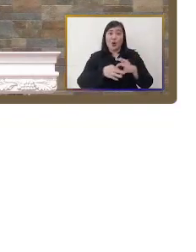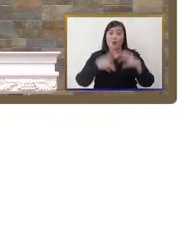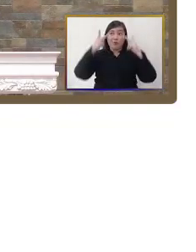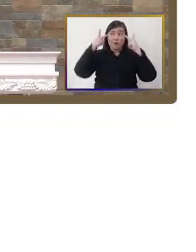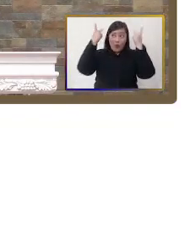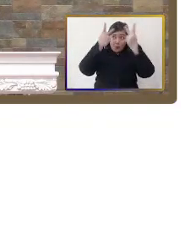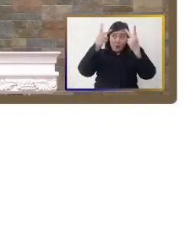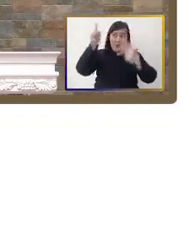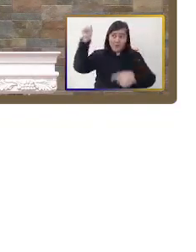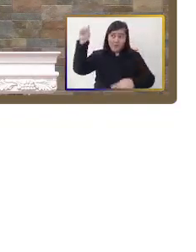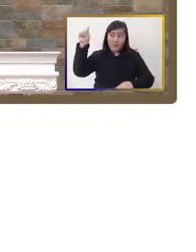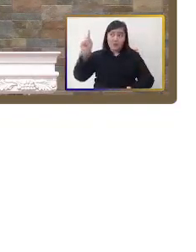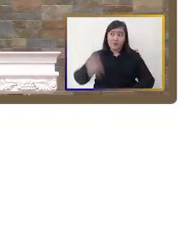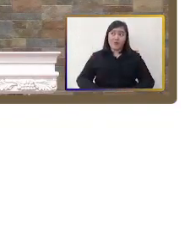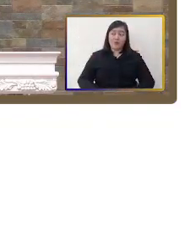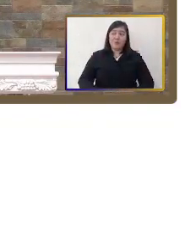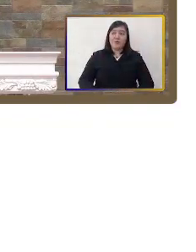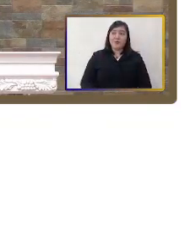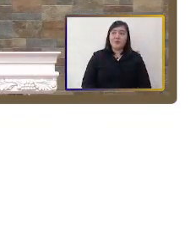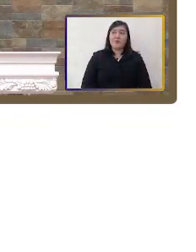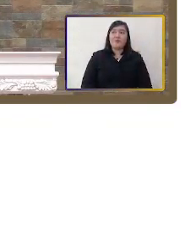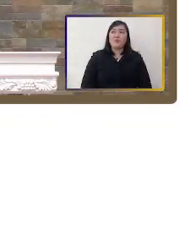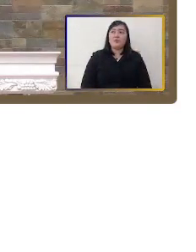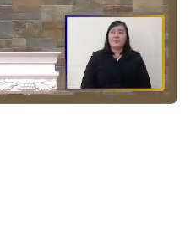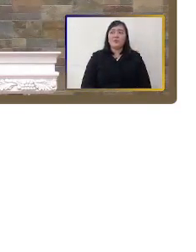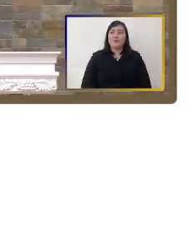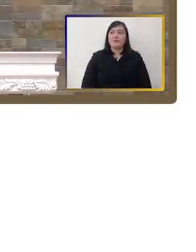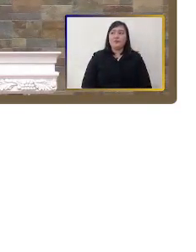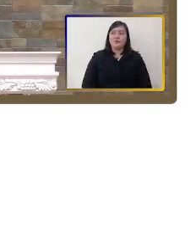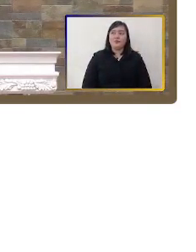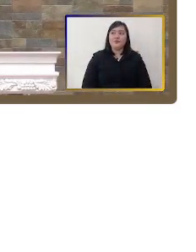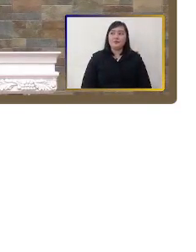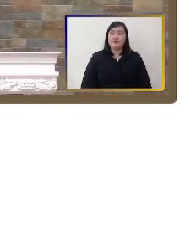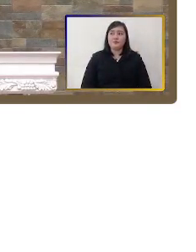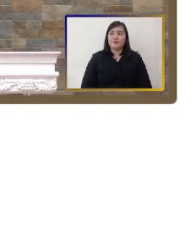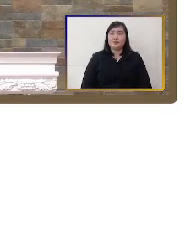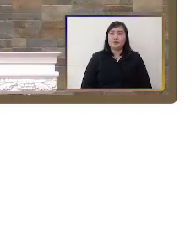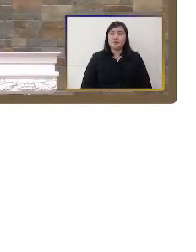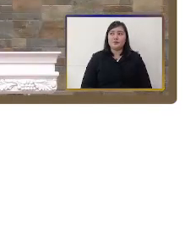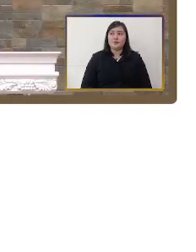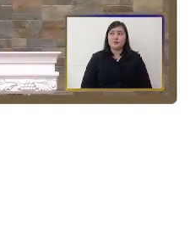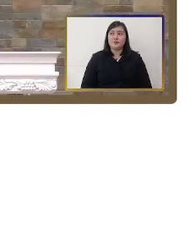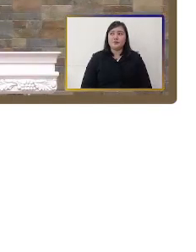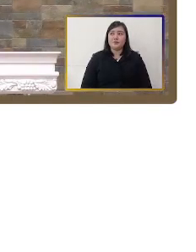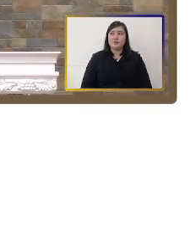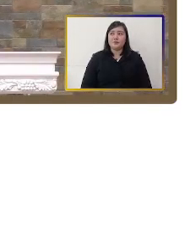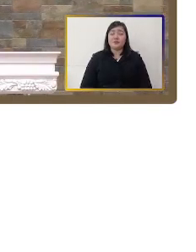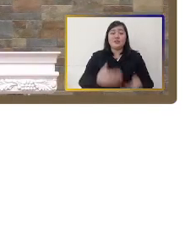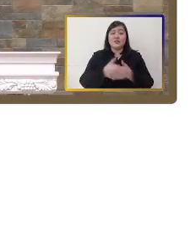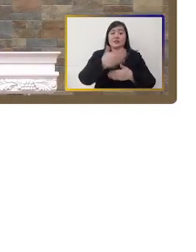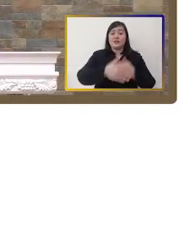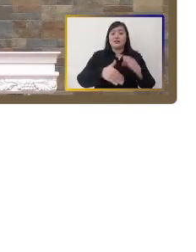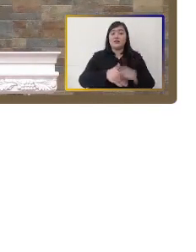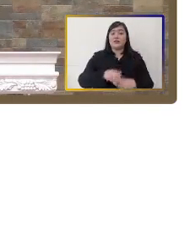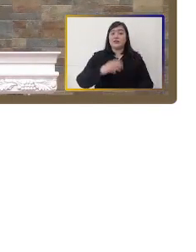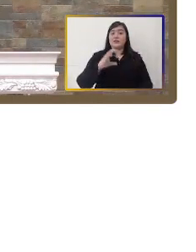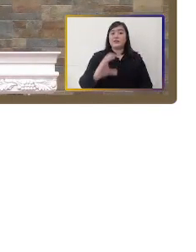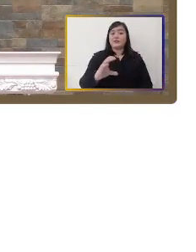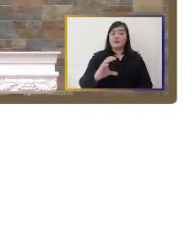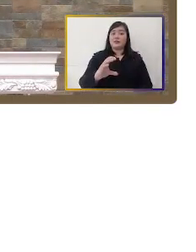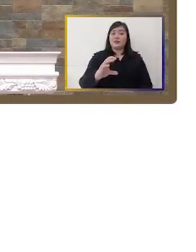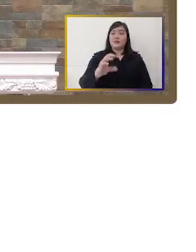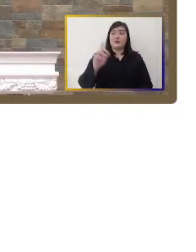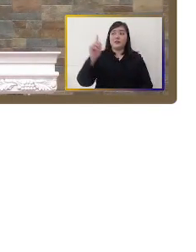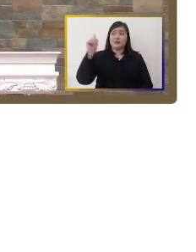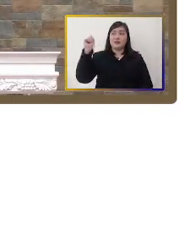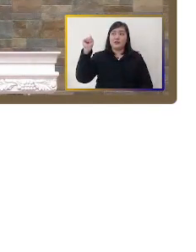sa letter C. Sa modern church history, na nandiyan na yung Reformation at nandiyan na yung development of